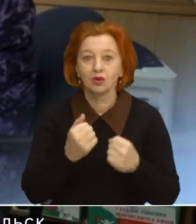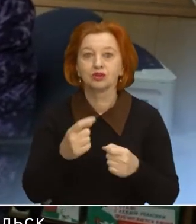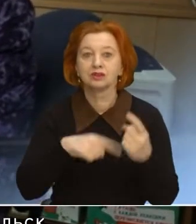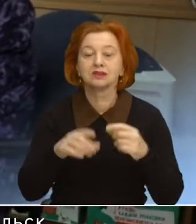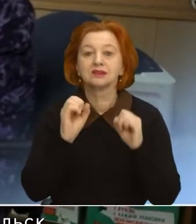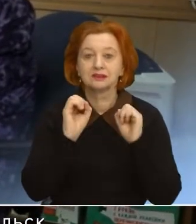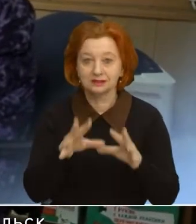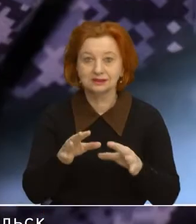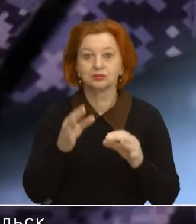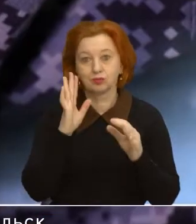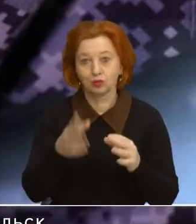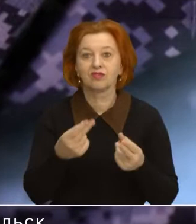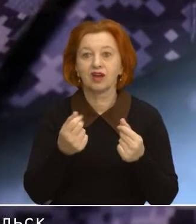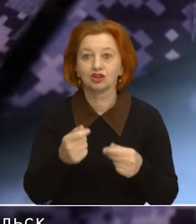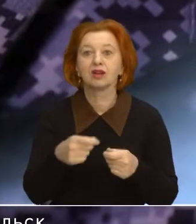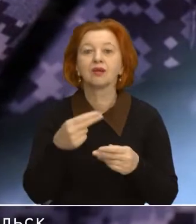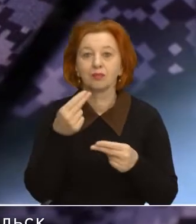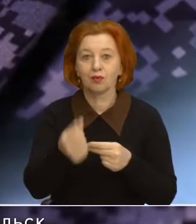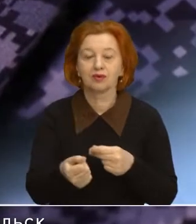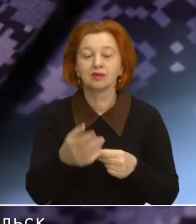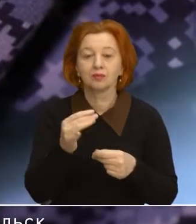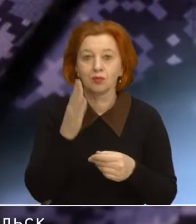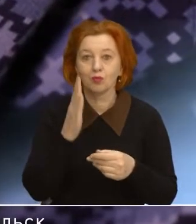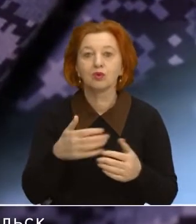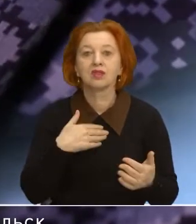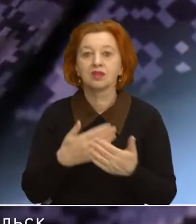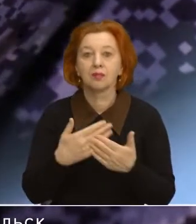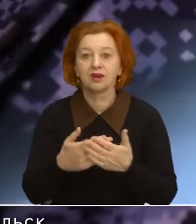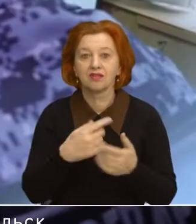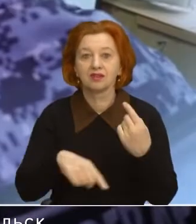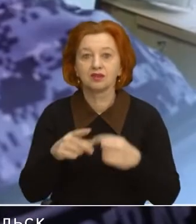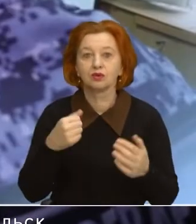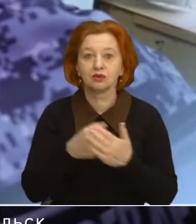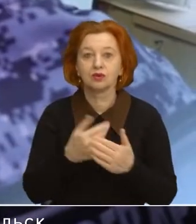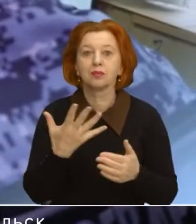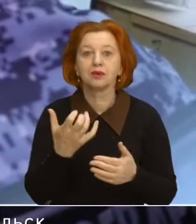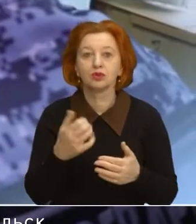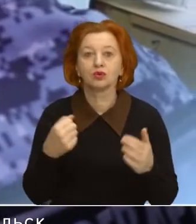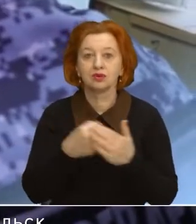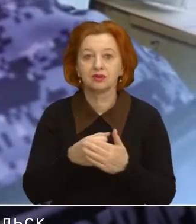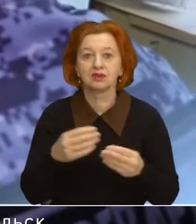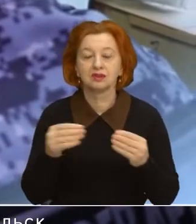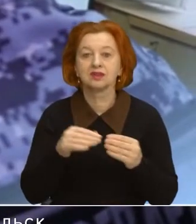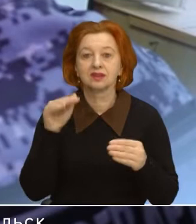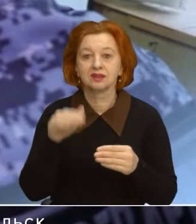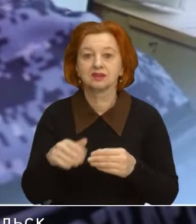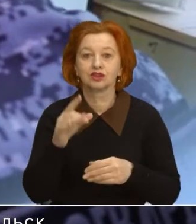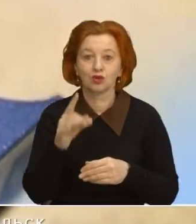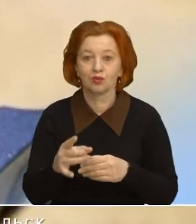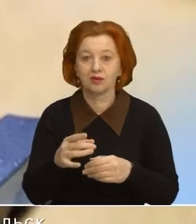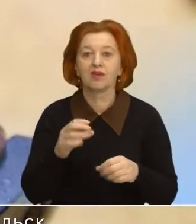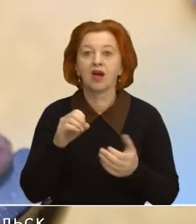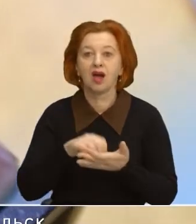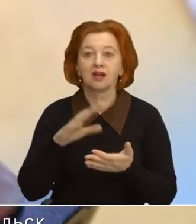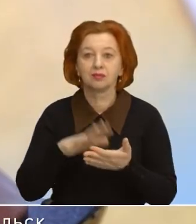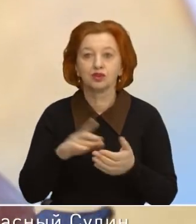в акции, финансово поощряется. Цена за добровольный поступок варьируется от 500 до 10 тысяч рублей.